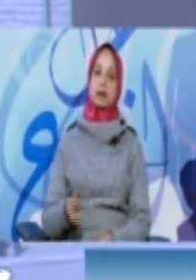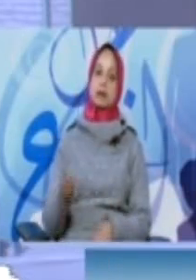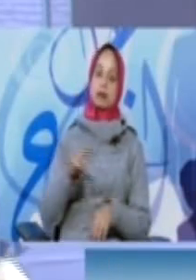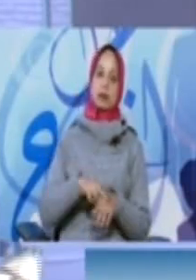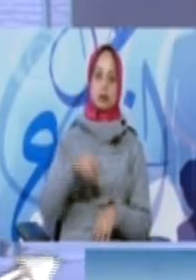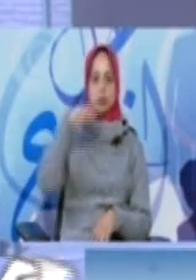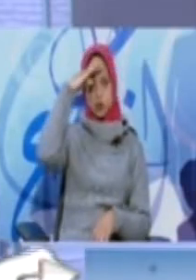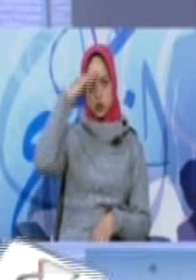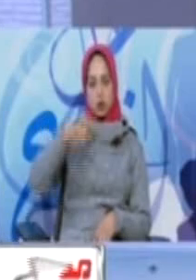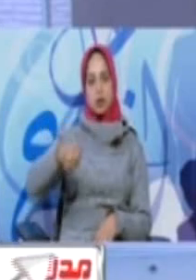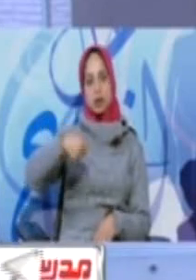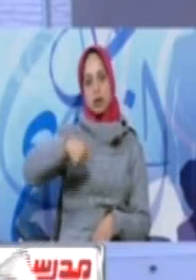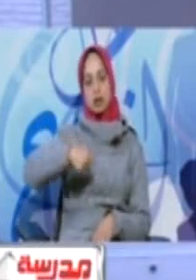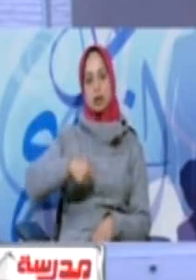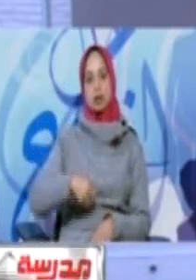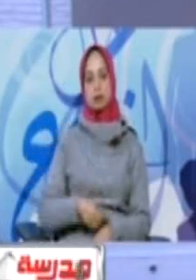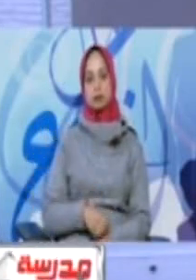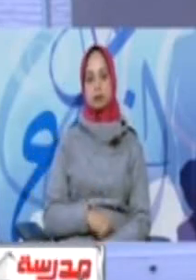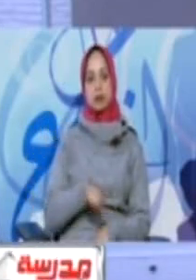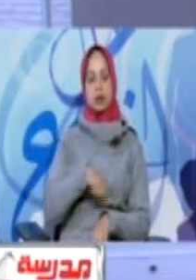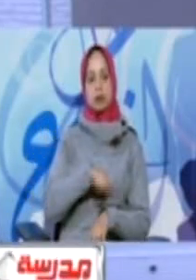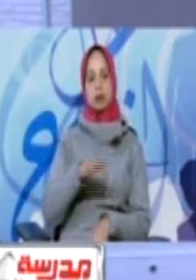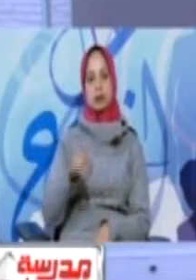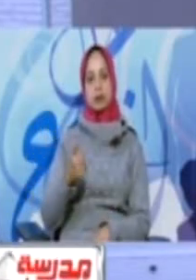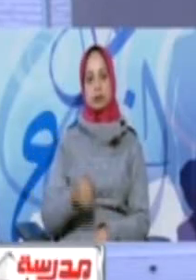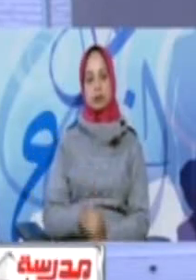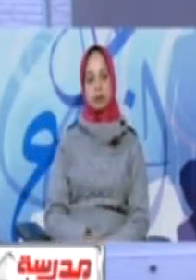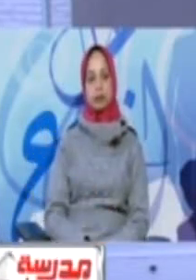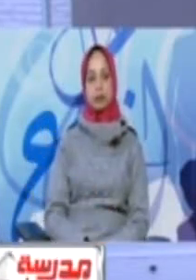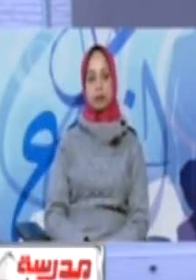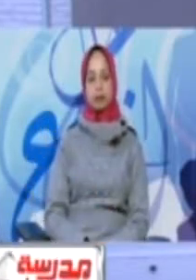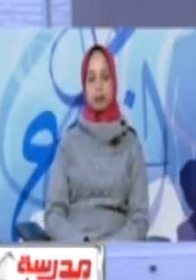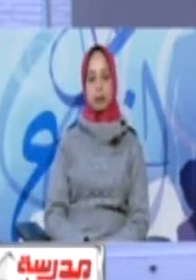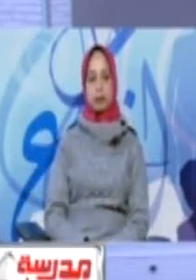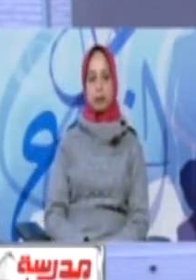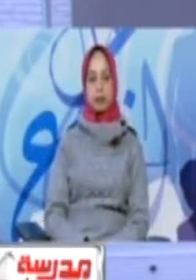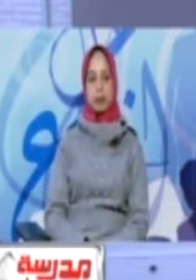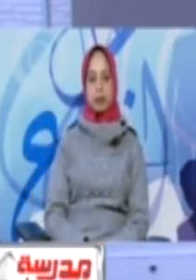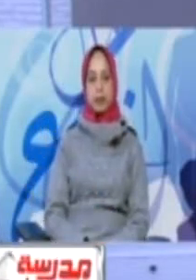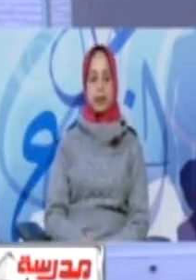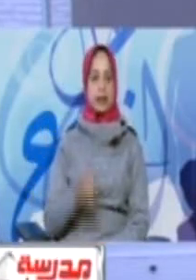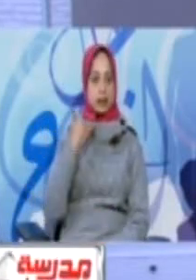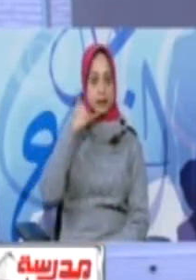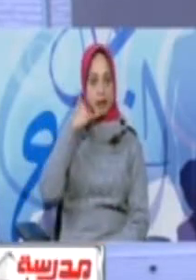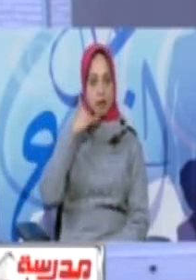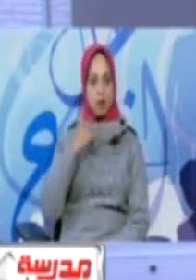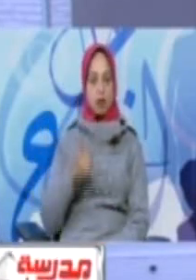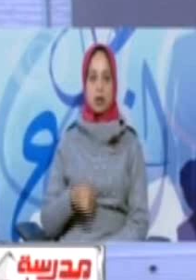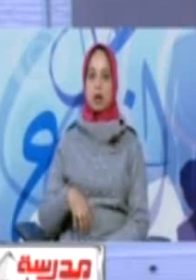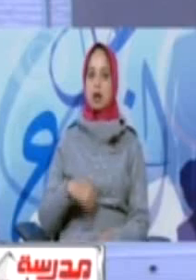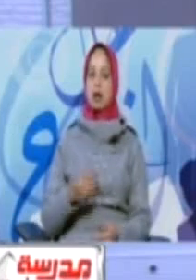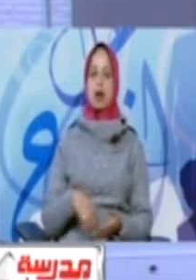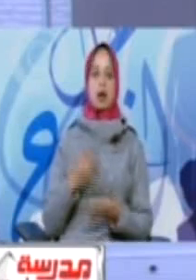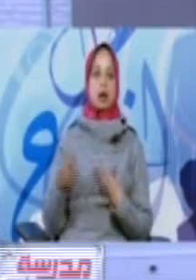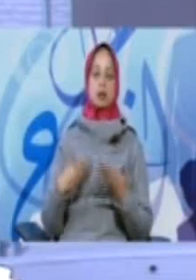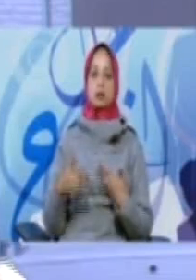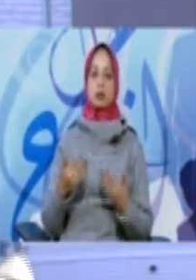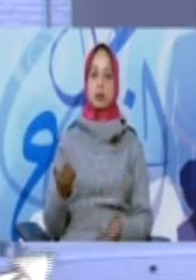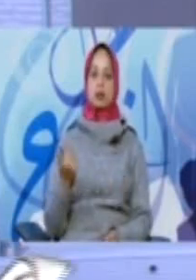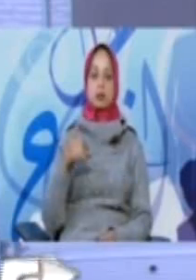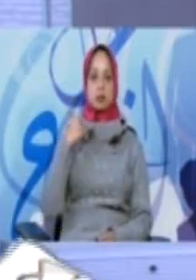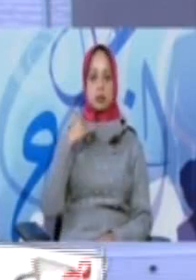يا بنتي، تحت امرك، تابعينا في اي وقت. طيب طبعا التليفون معانا مفتوح من اول حلقه يا اولاد، اي حد عايز يسال احنا تحت